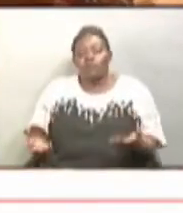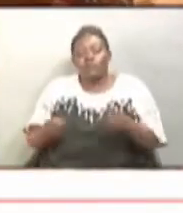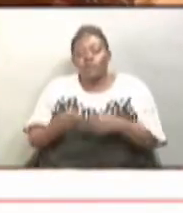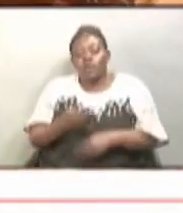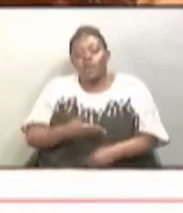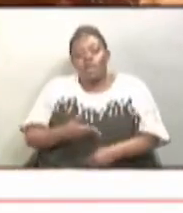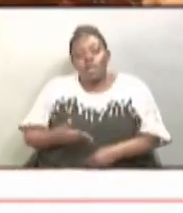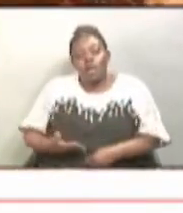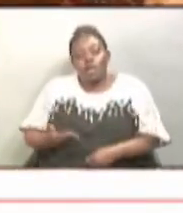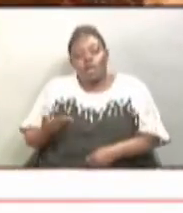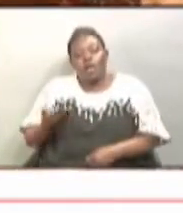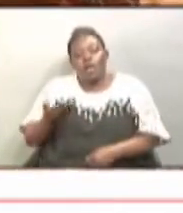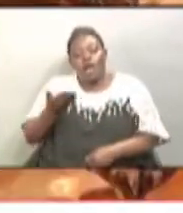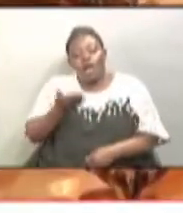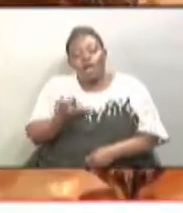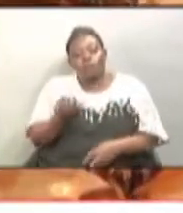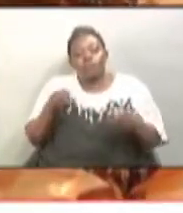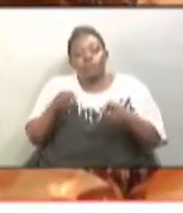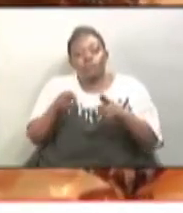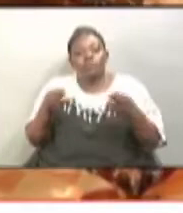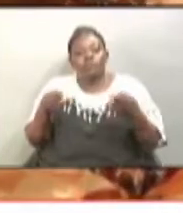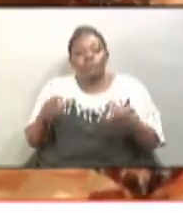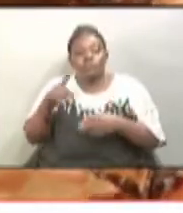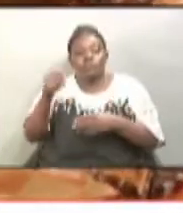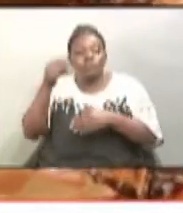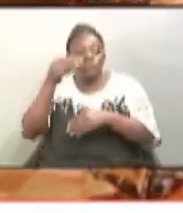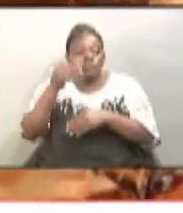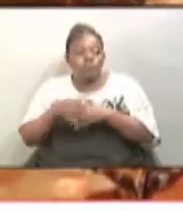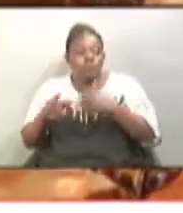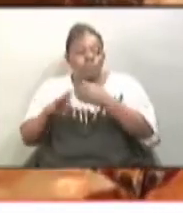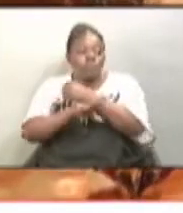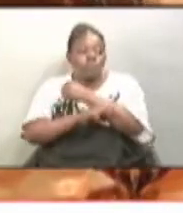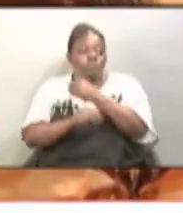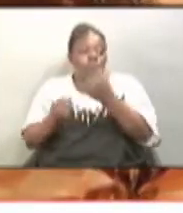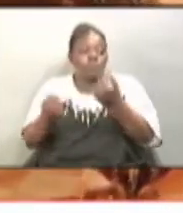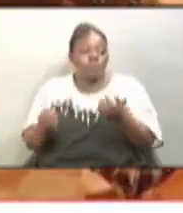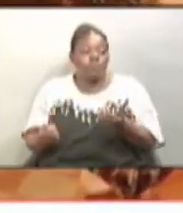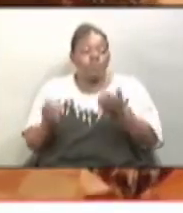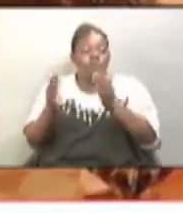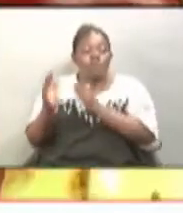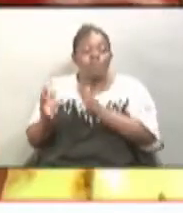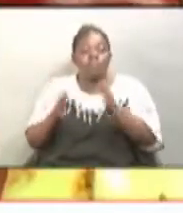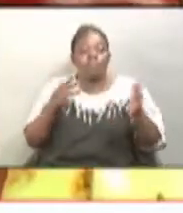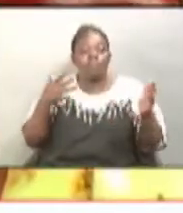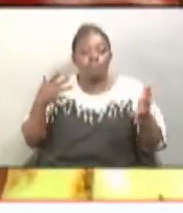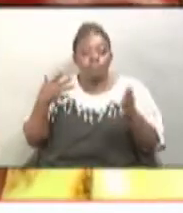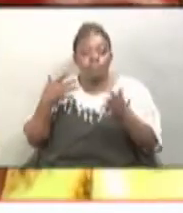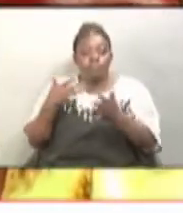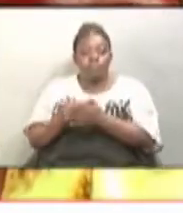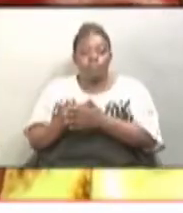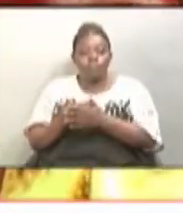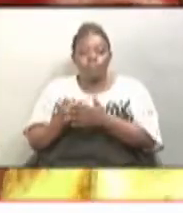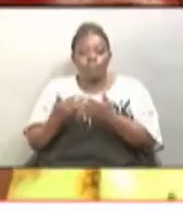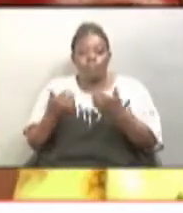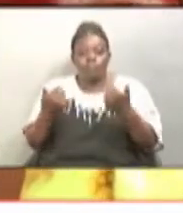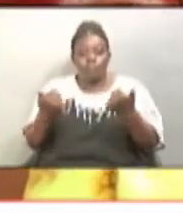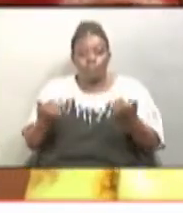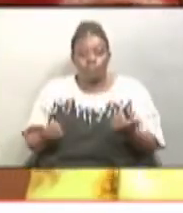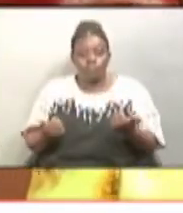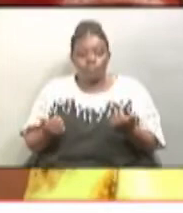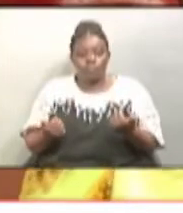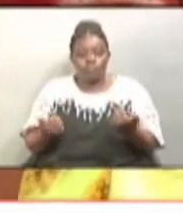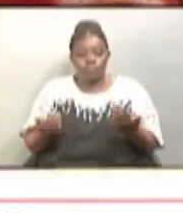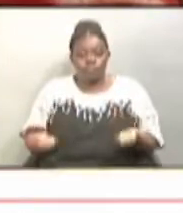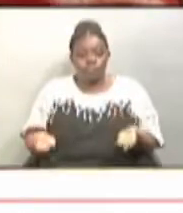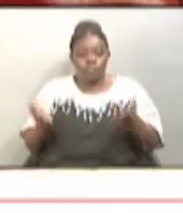nti talina nku, obutawankawanka genda wa muliraanwa kubbayo nku, aba yategeka dda. Miseere eby'emikolo